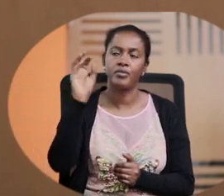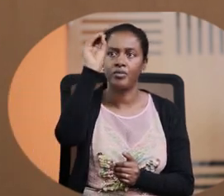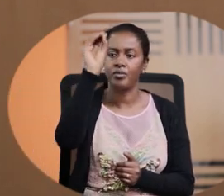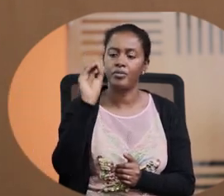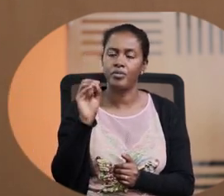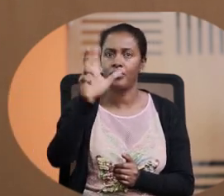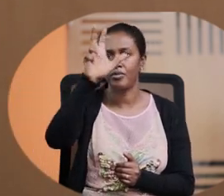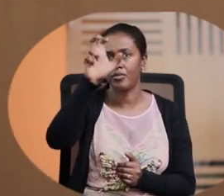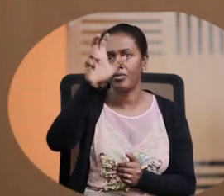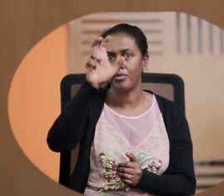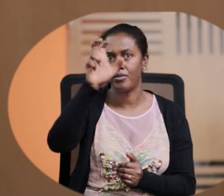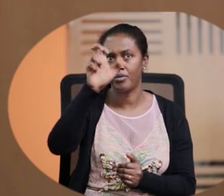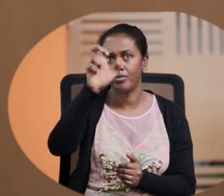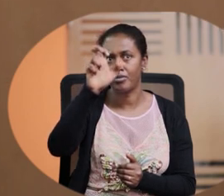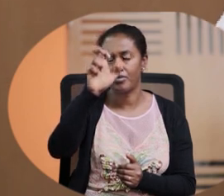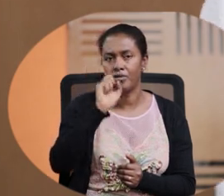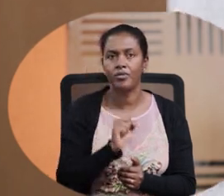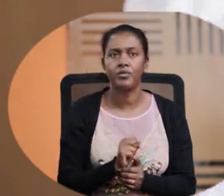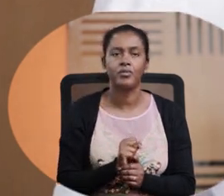ibanta soddom